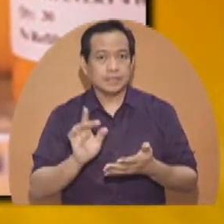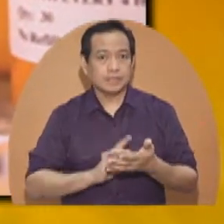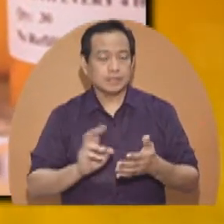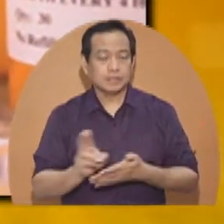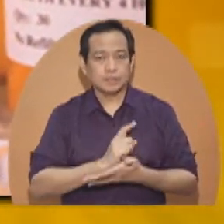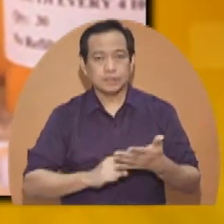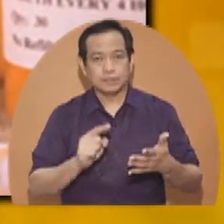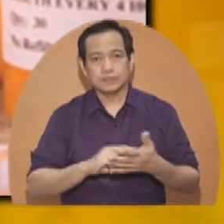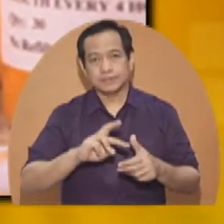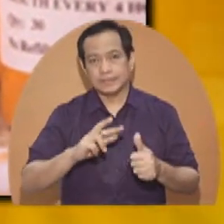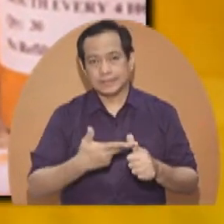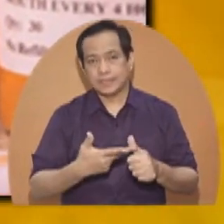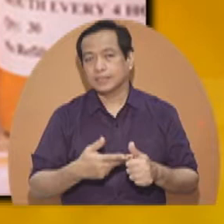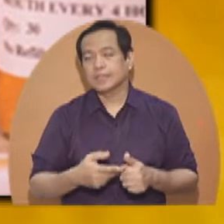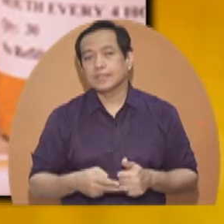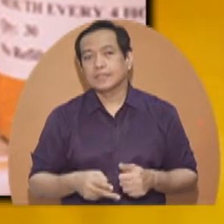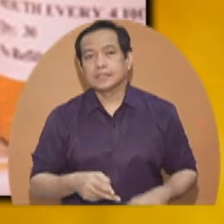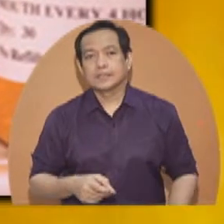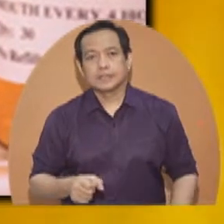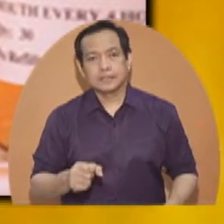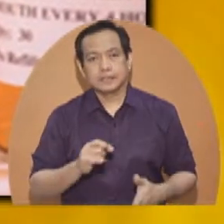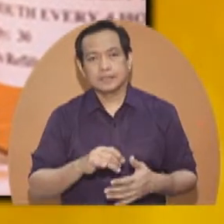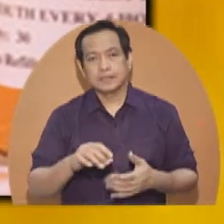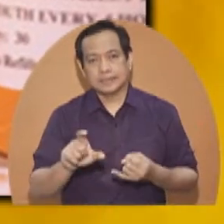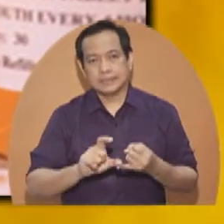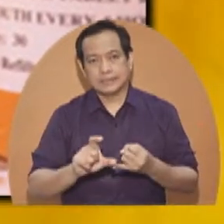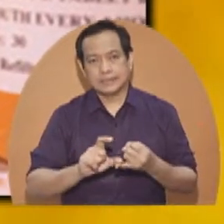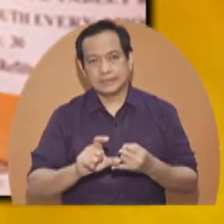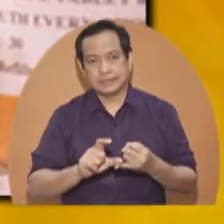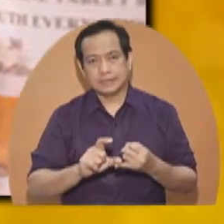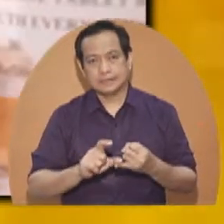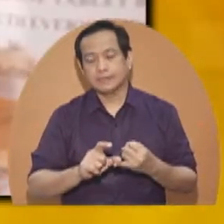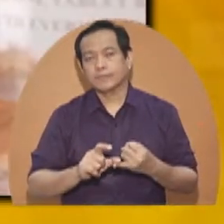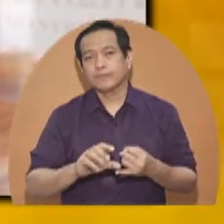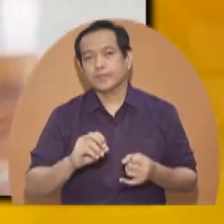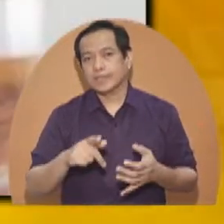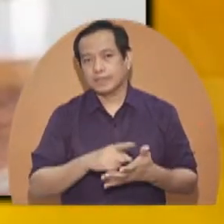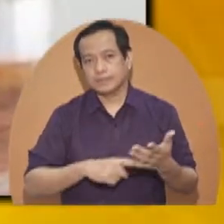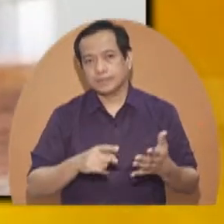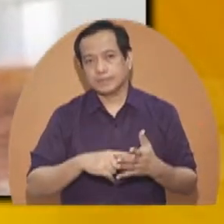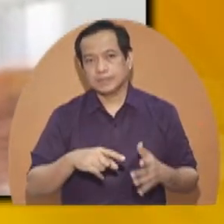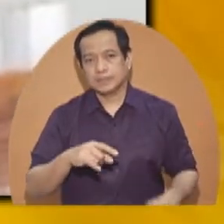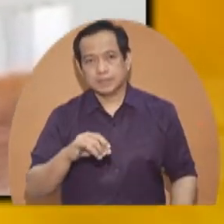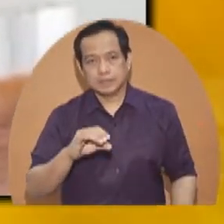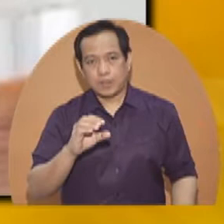at pangkaraniwang ginagamit sa pangalawang linyang ito ay ang Celcept, ay isang